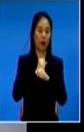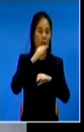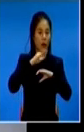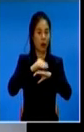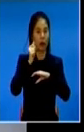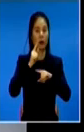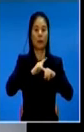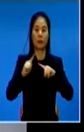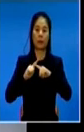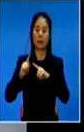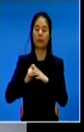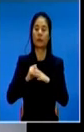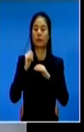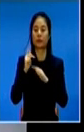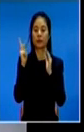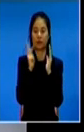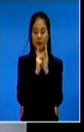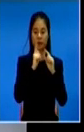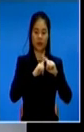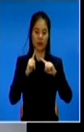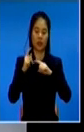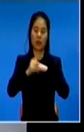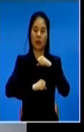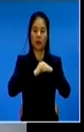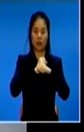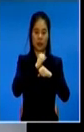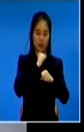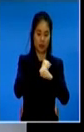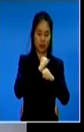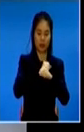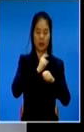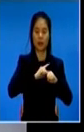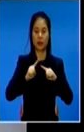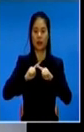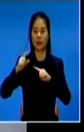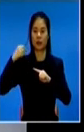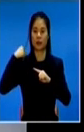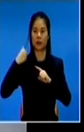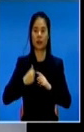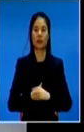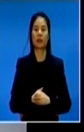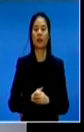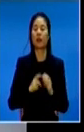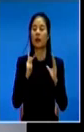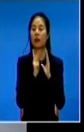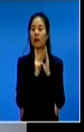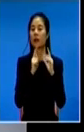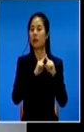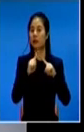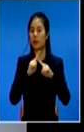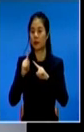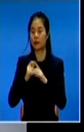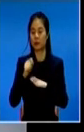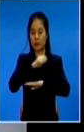และครบหลักเกณฑ์อายุปีอายุงานในที่นี้เราก็กำหนดหลักเกณฑ์ว่าจากบัญชี